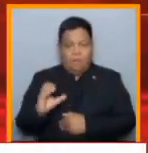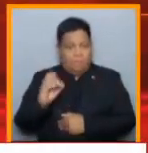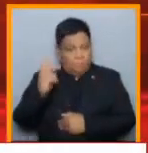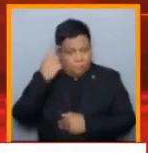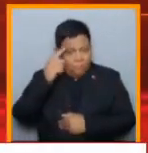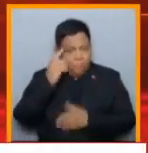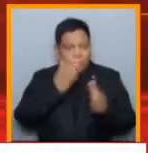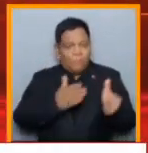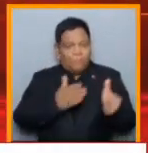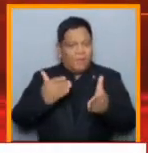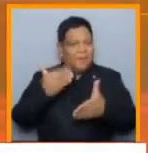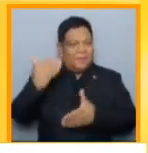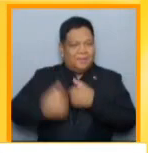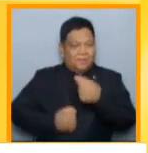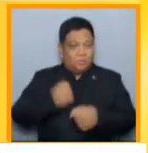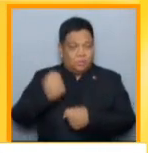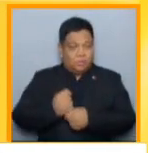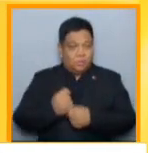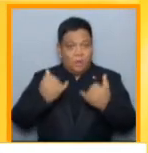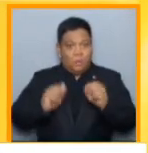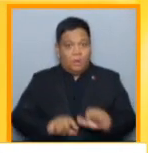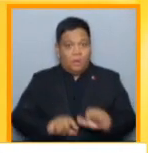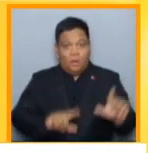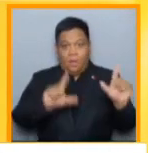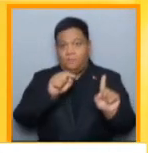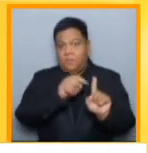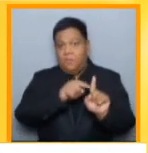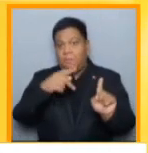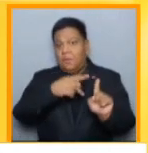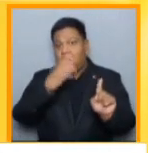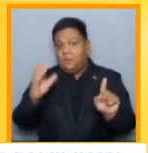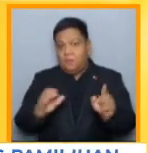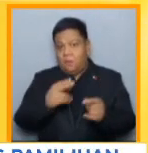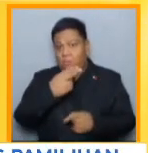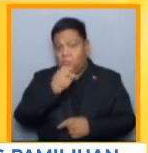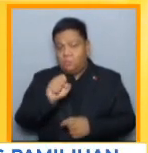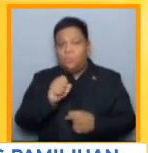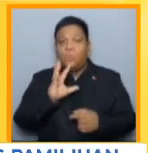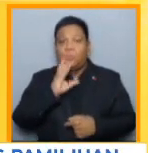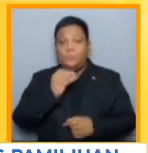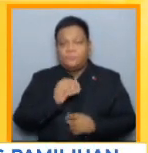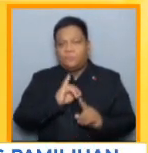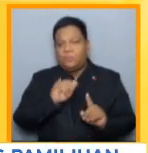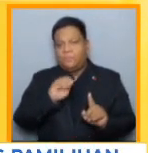High School, may unang balita si James Agustin. James.